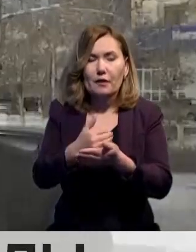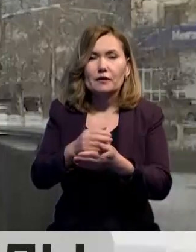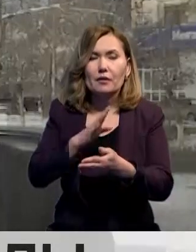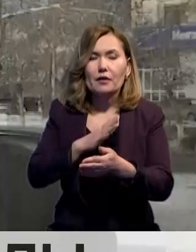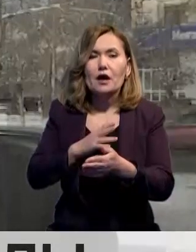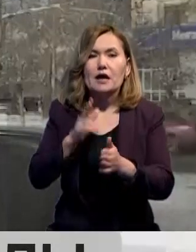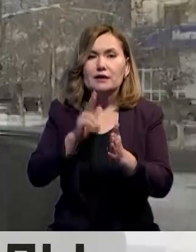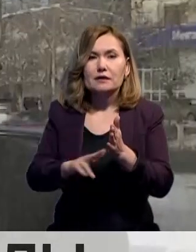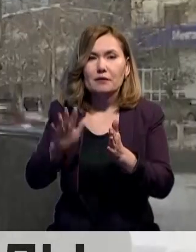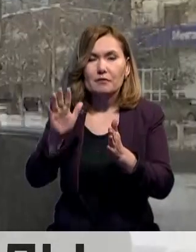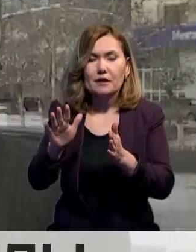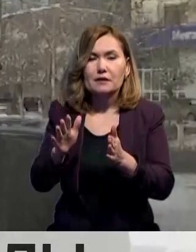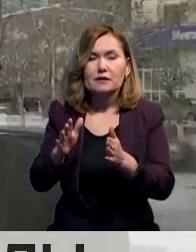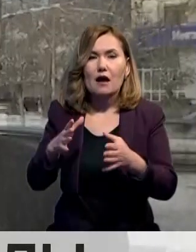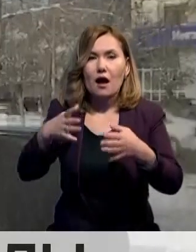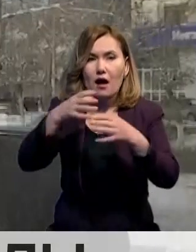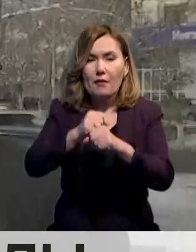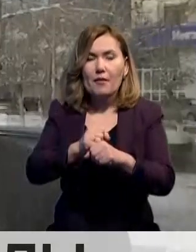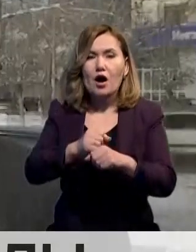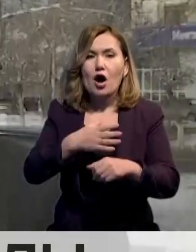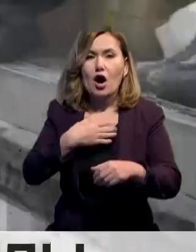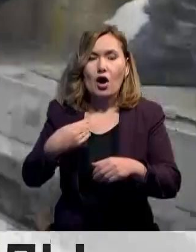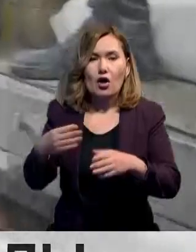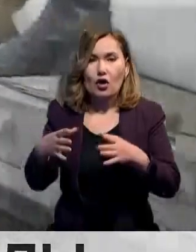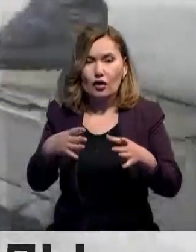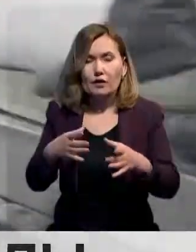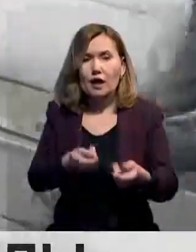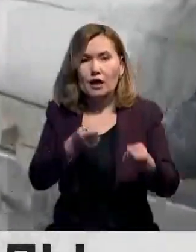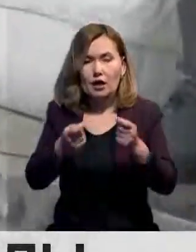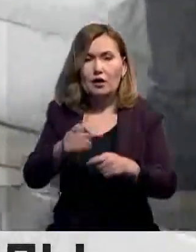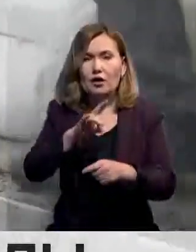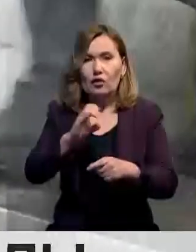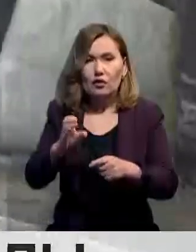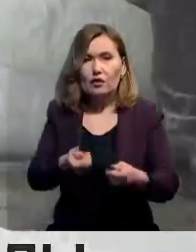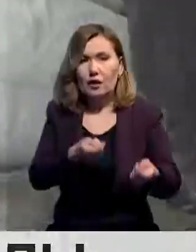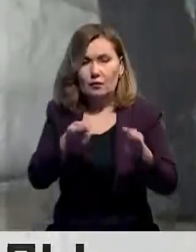85 қап ұн. Одан кейін күріш алып келдік, әлі де ол жұмыс жалғасуда.